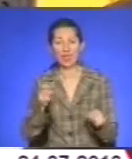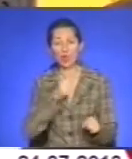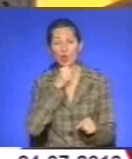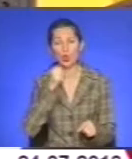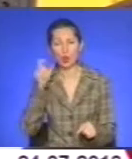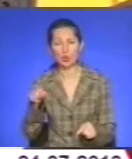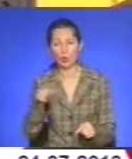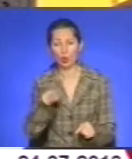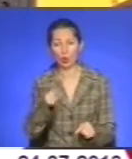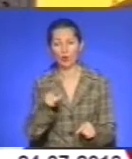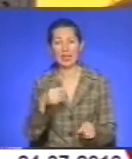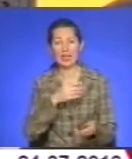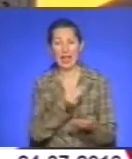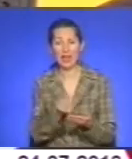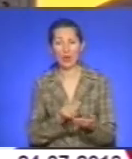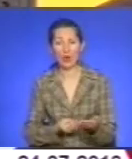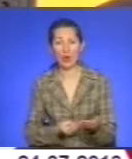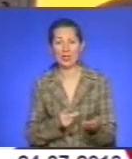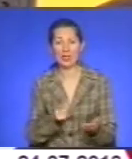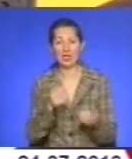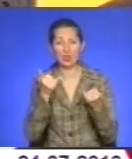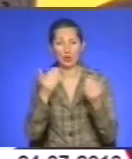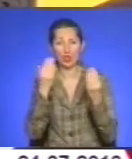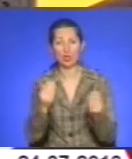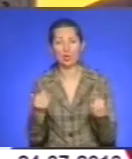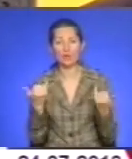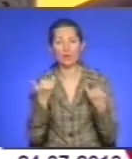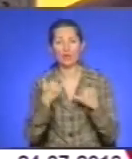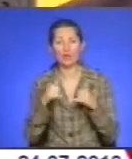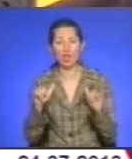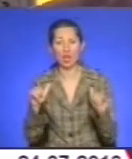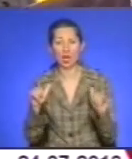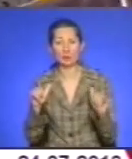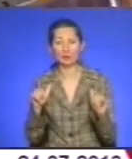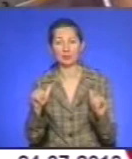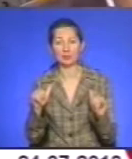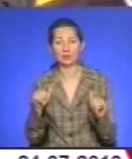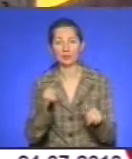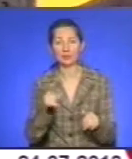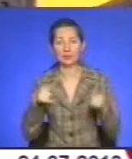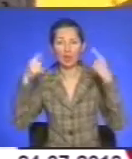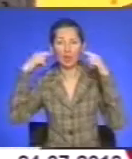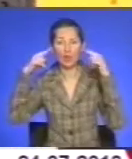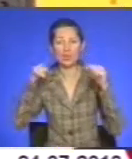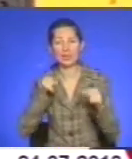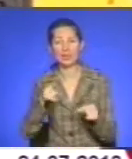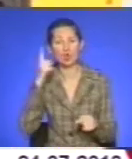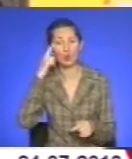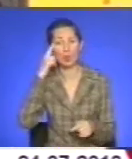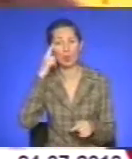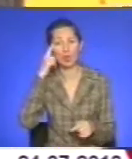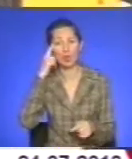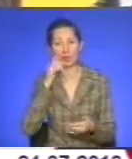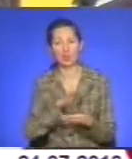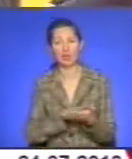те, що вони намалювали, то на сьогодні день вражає. їхня творчість, їхні думки і